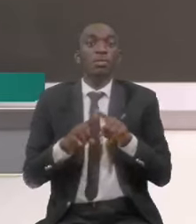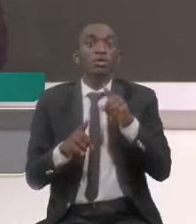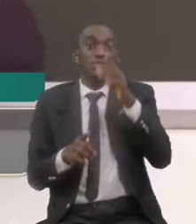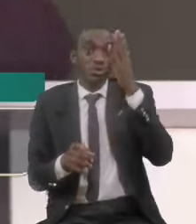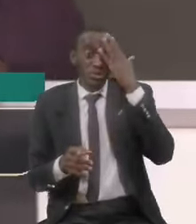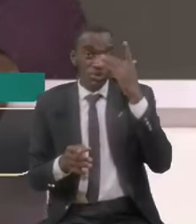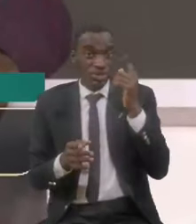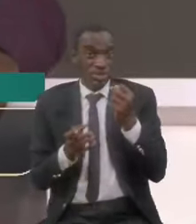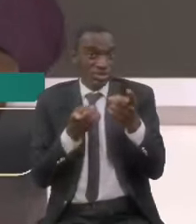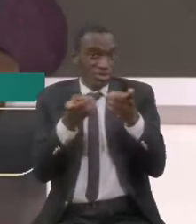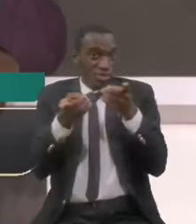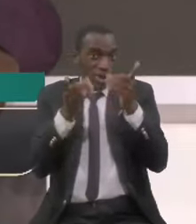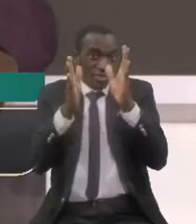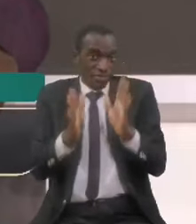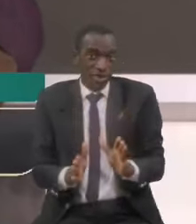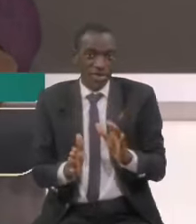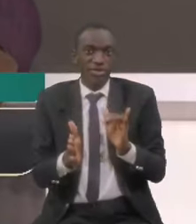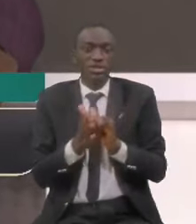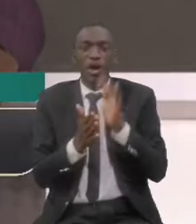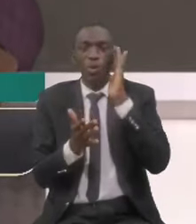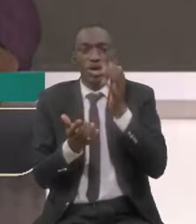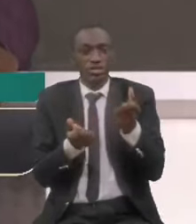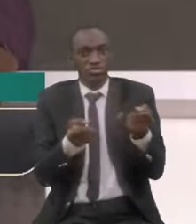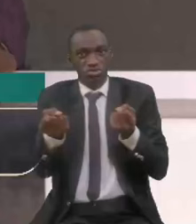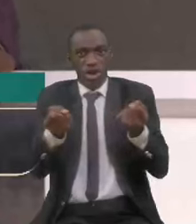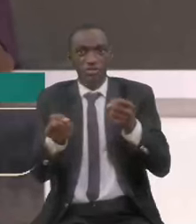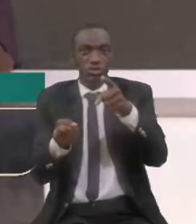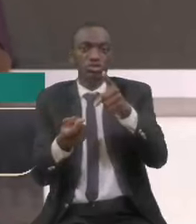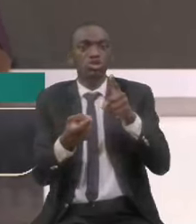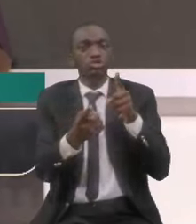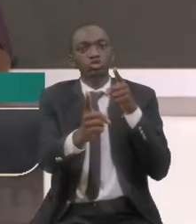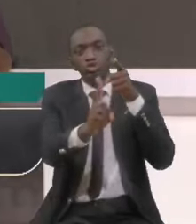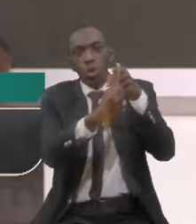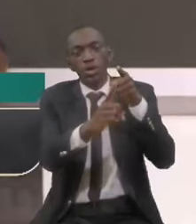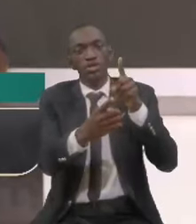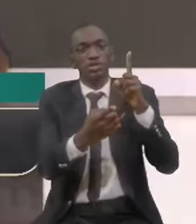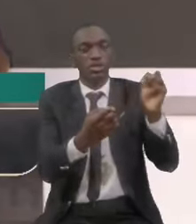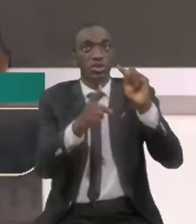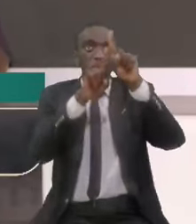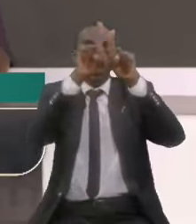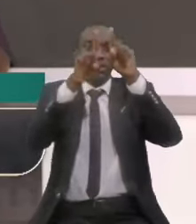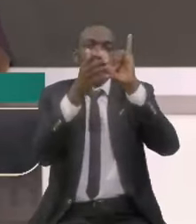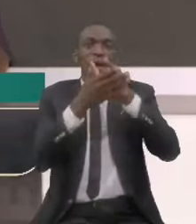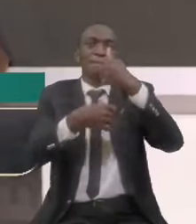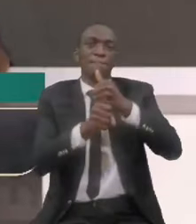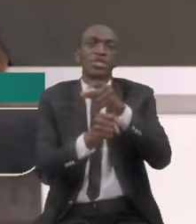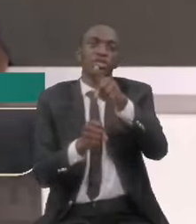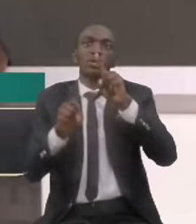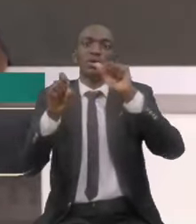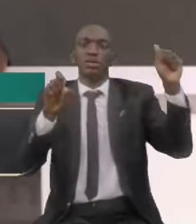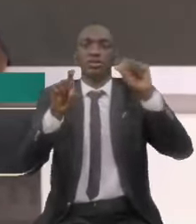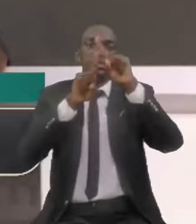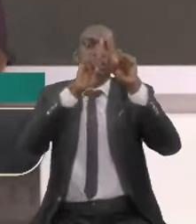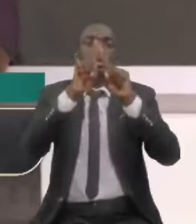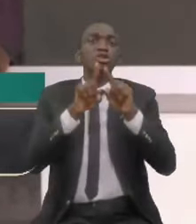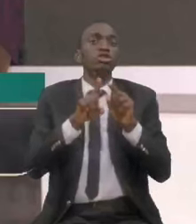qui t'amènera à l'objectif qui fera de toi une étoile. Ainsi donc, tu peux ne pas